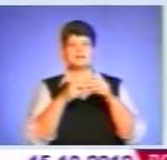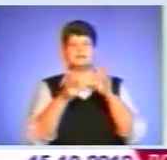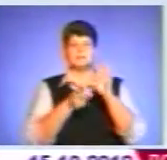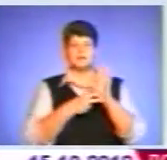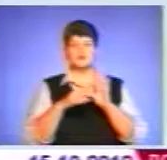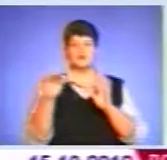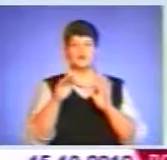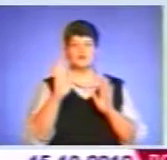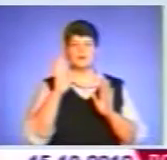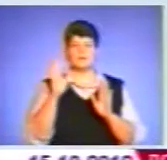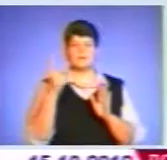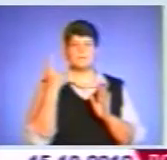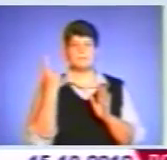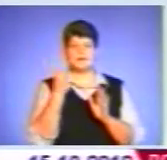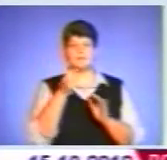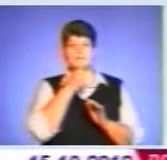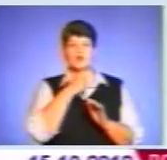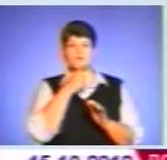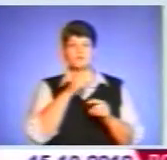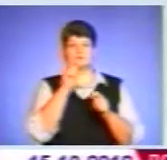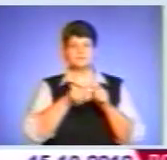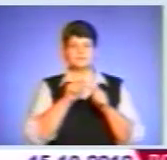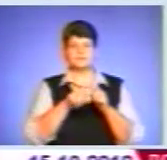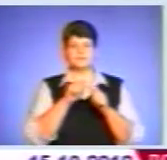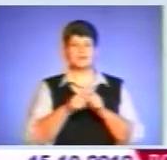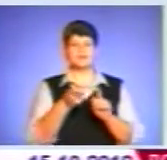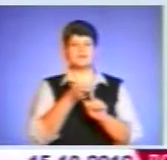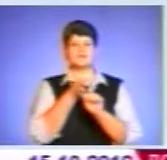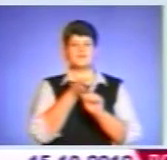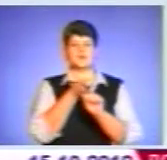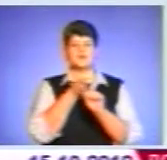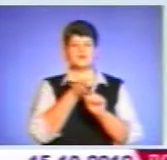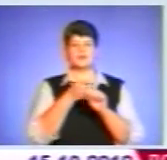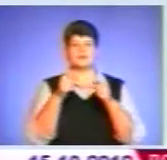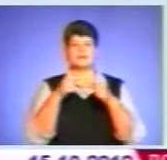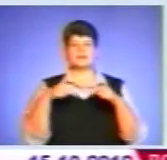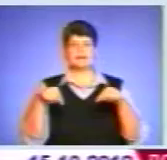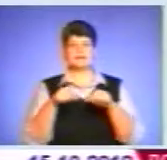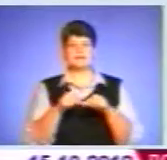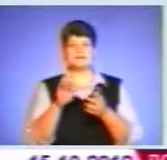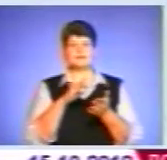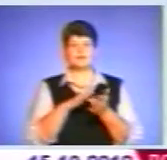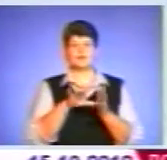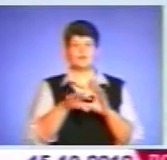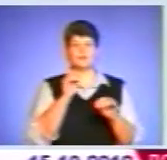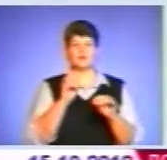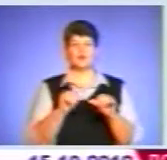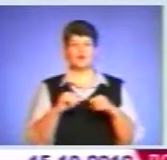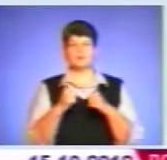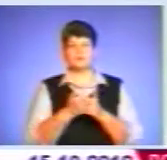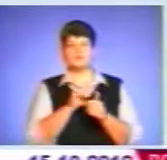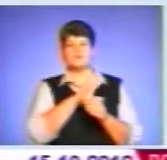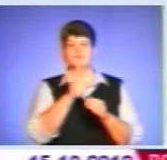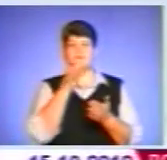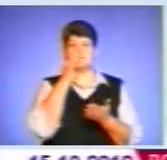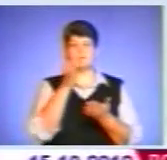буде відбуватися перше пробне тестування, тобто зв'язок з дільниці з Центральною виборчою комісією. Всі